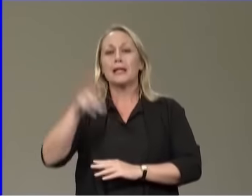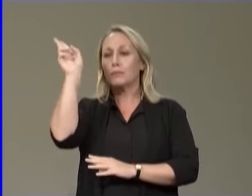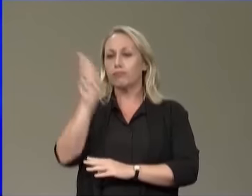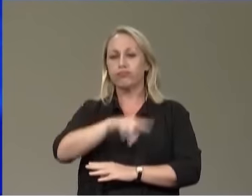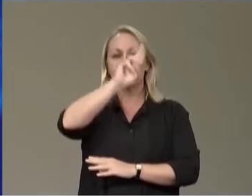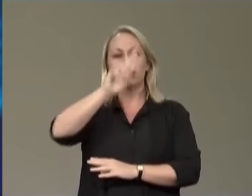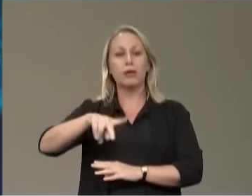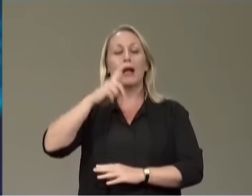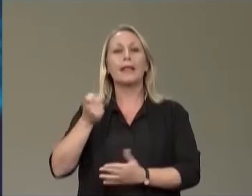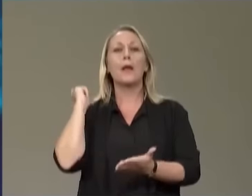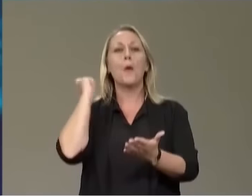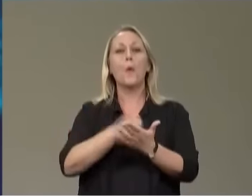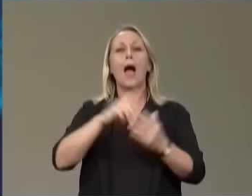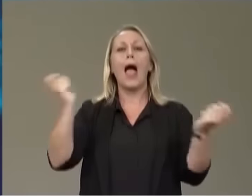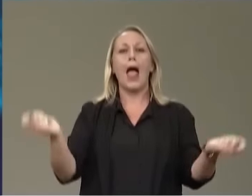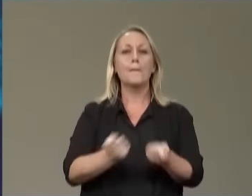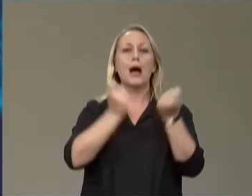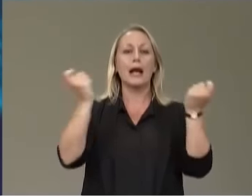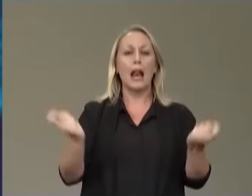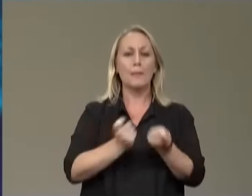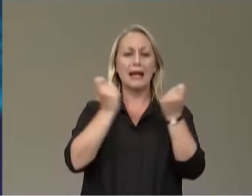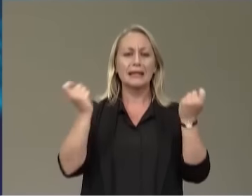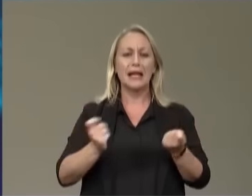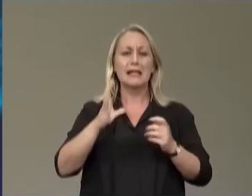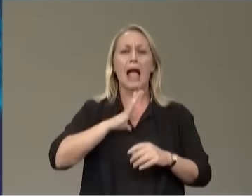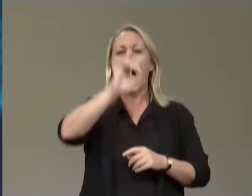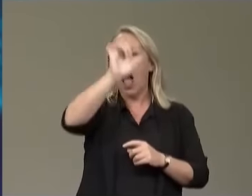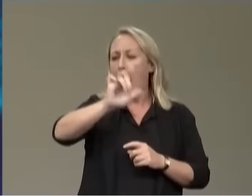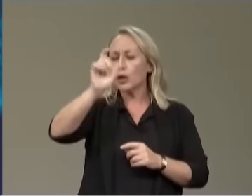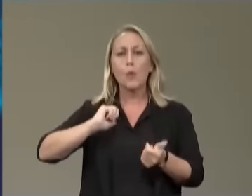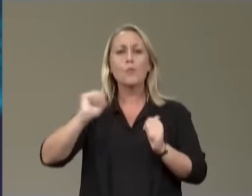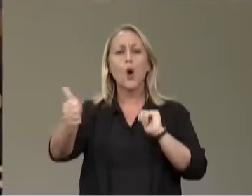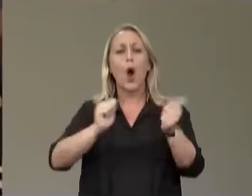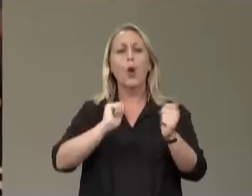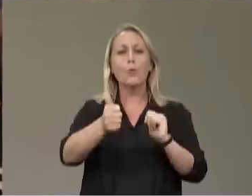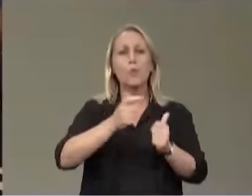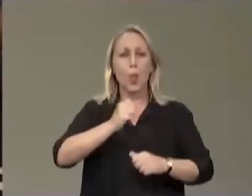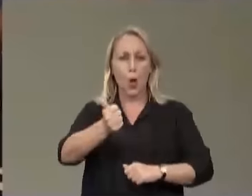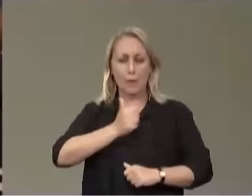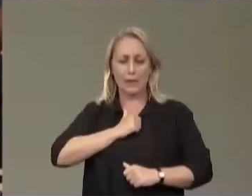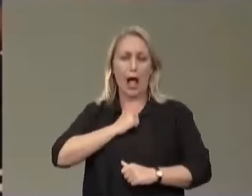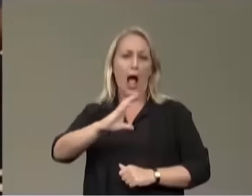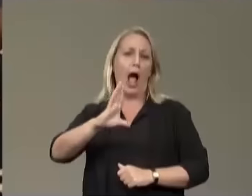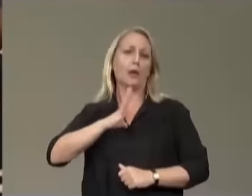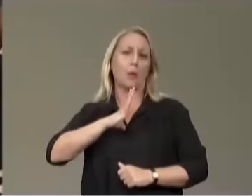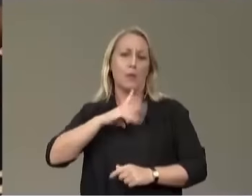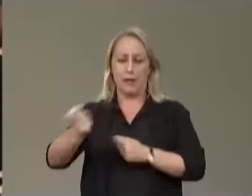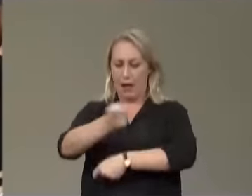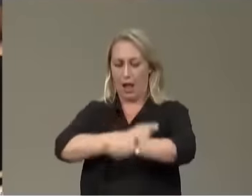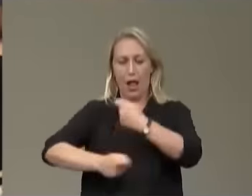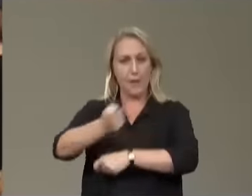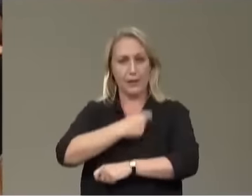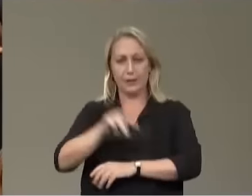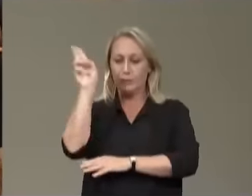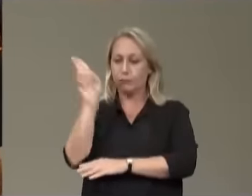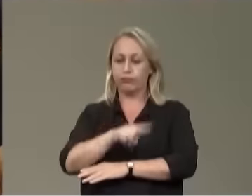πλήρως το τέλος επιτιδεύματος για κάθε αυτοαπασχολούμενο ή ατομική επιχείρηση.